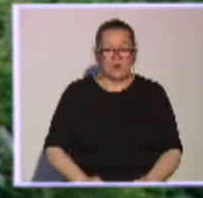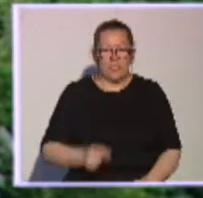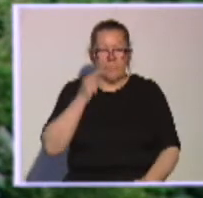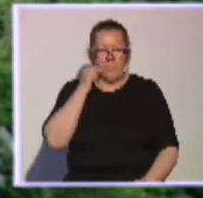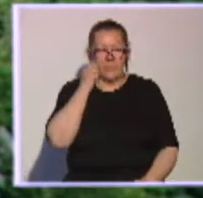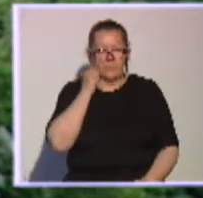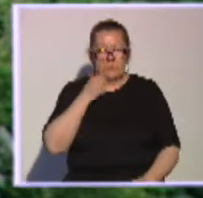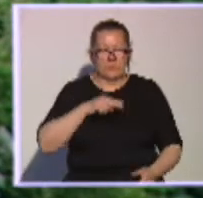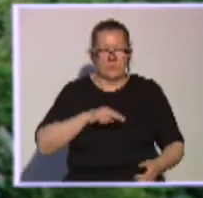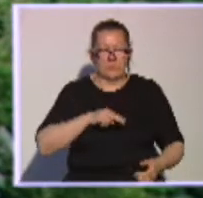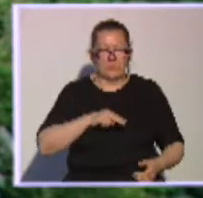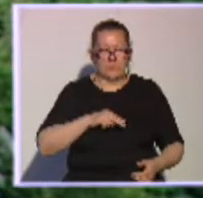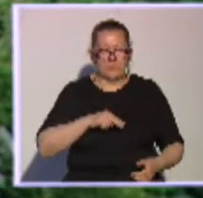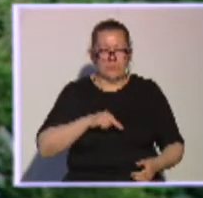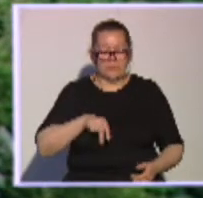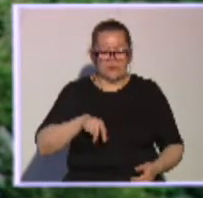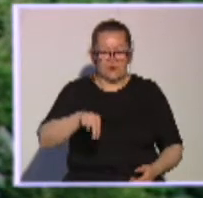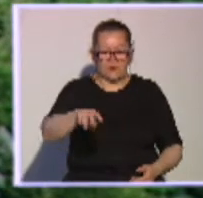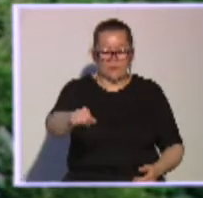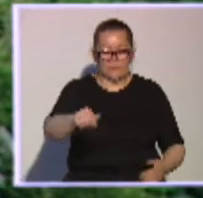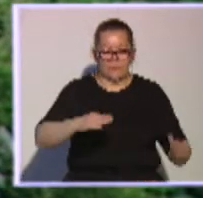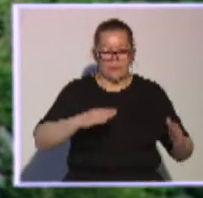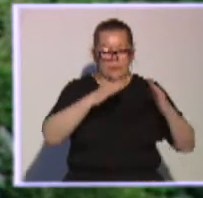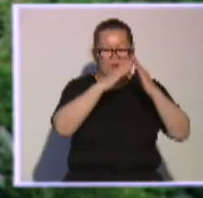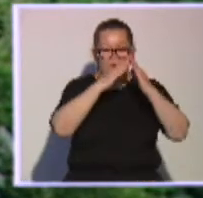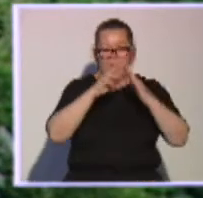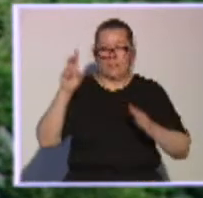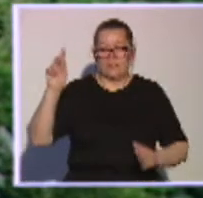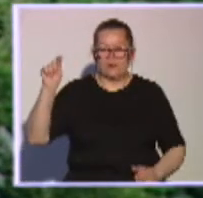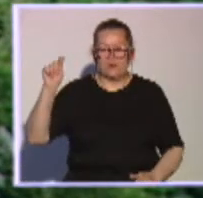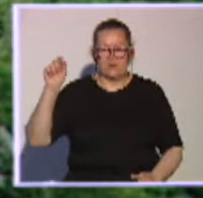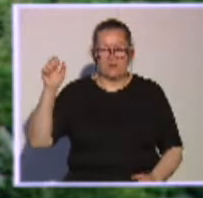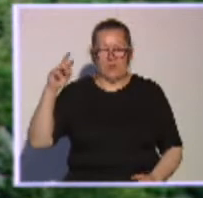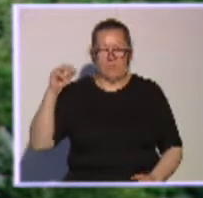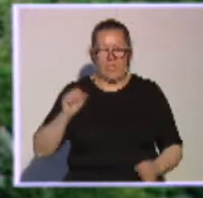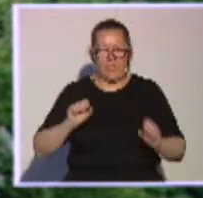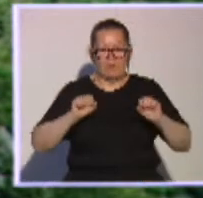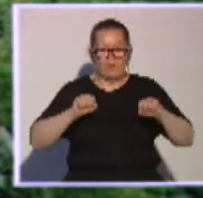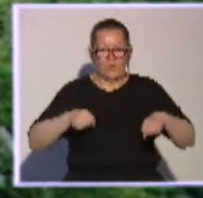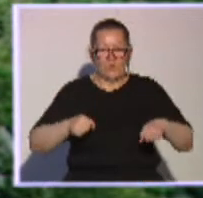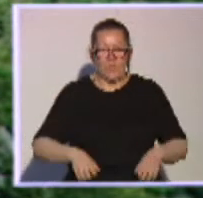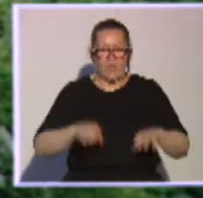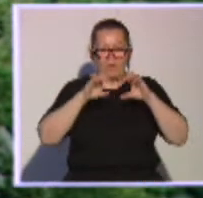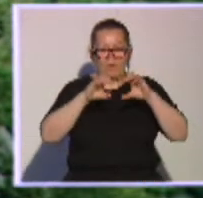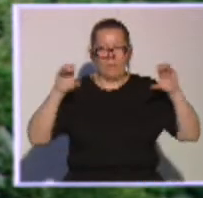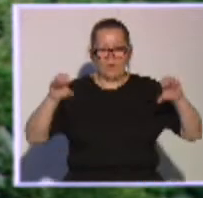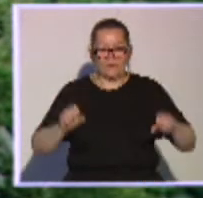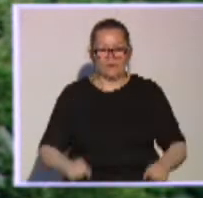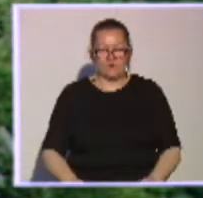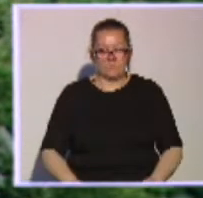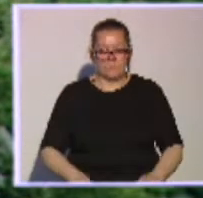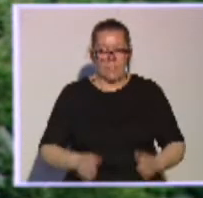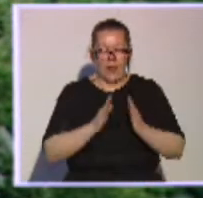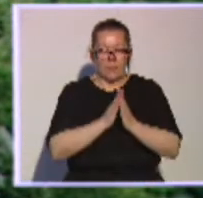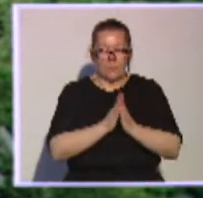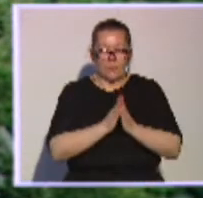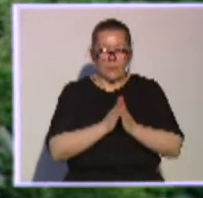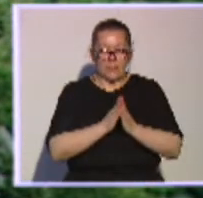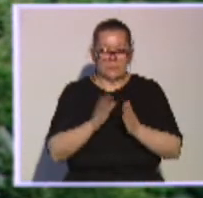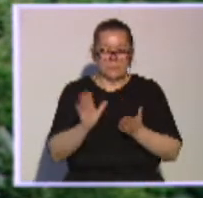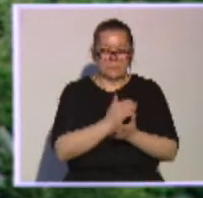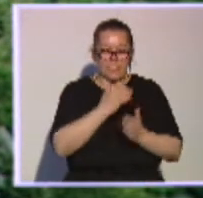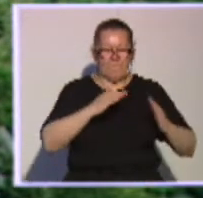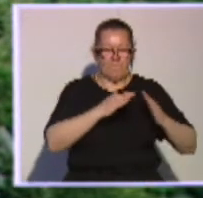a moderniza accesul în cetatea lui Vlad Țepeș de lângă Vidraru. Proprietarul Muzeul Județean Argeș a apelat la salva montiști și la un